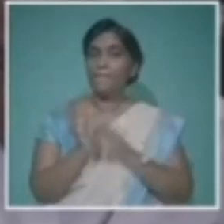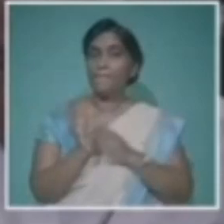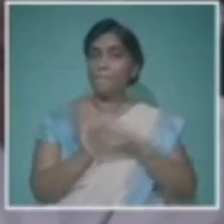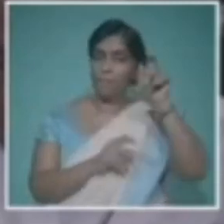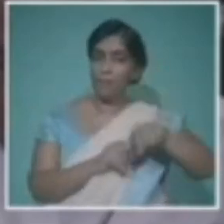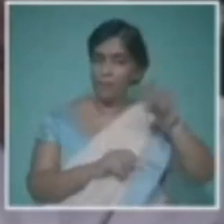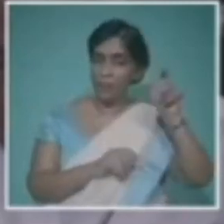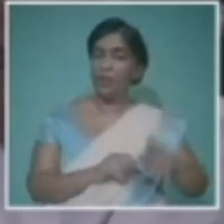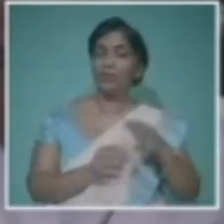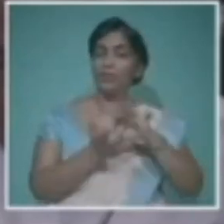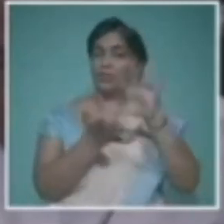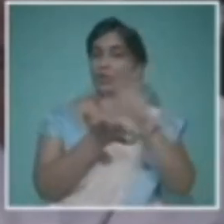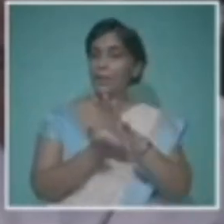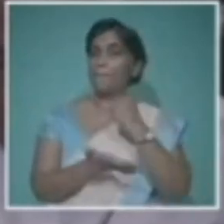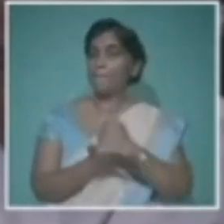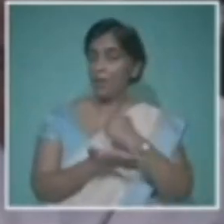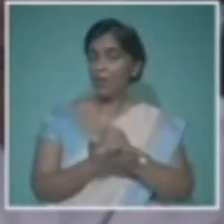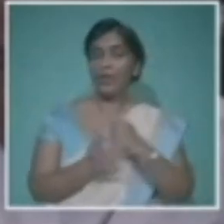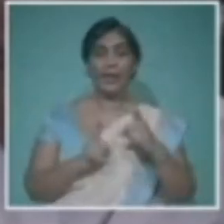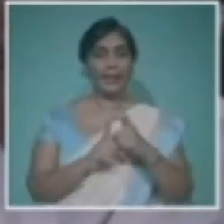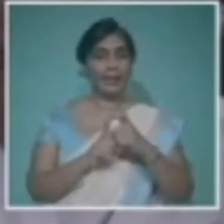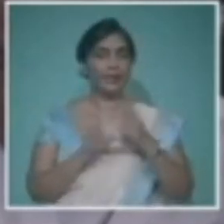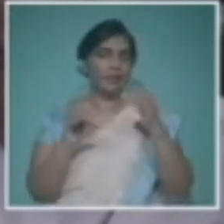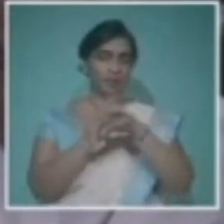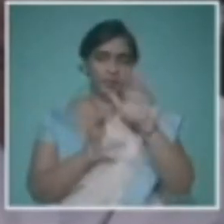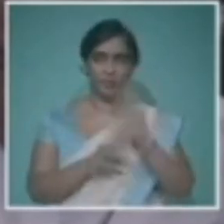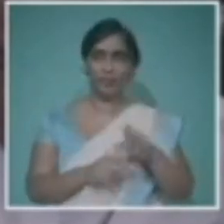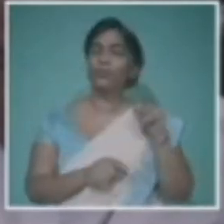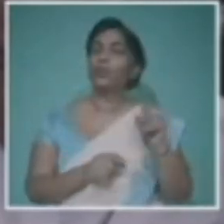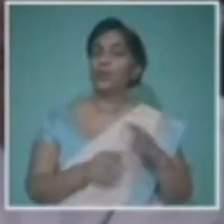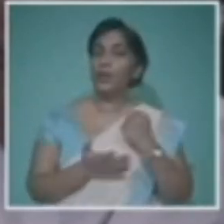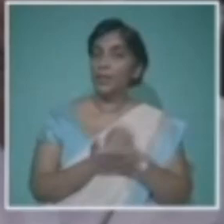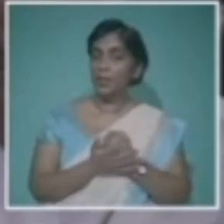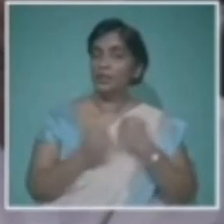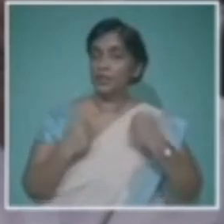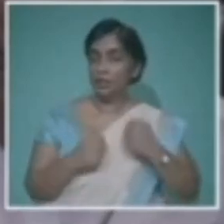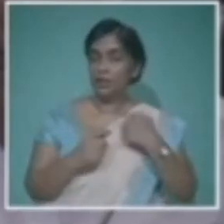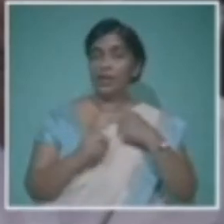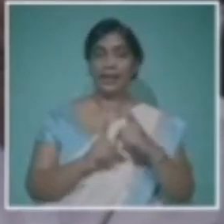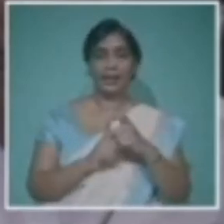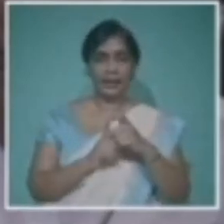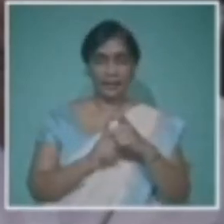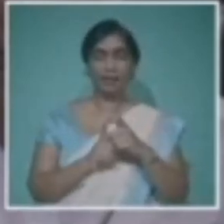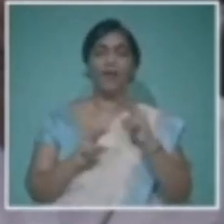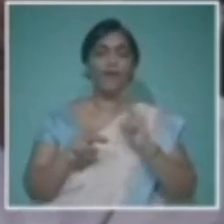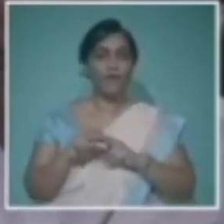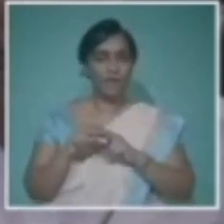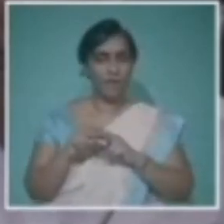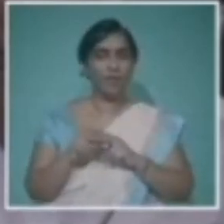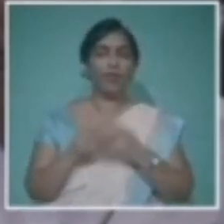හා රිසර්ව් බැංකුවල අධ්‍යක්ෂකවරුන්ගෙන් සමන්විත වේ අධිපති මණ්ඩලයේ අධ්‍යක්ෂකවරයා ෆෙඩරල්